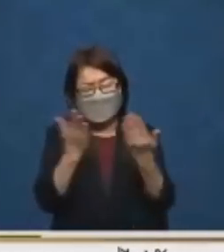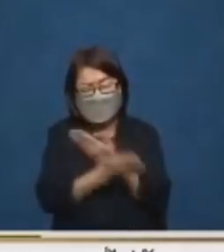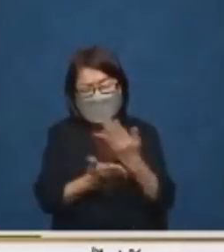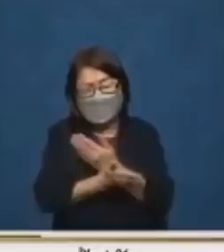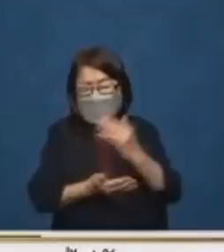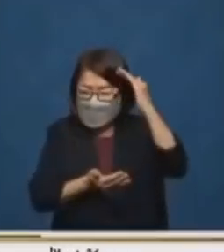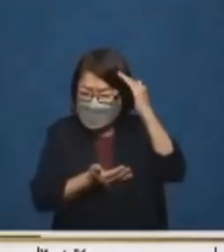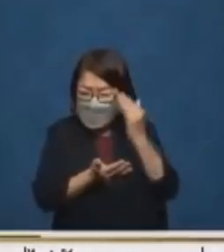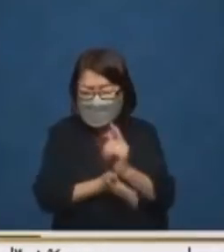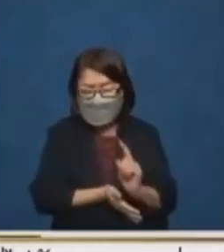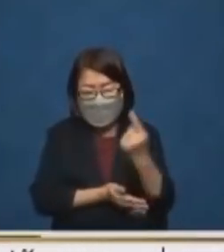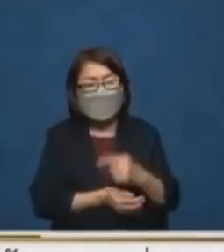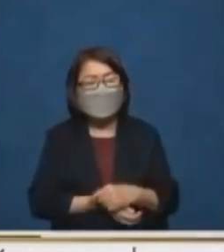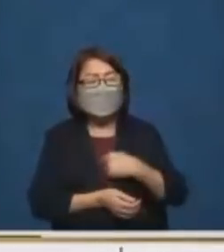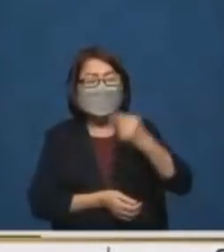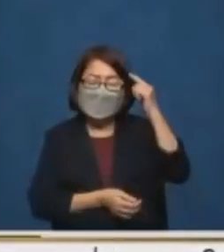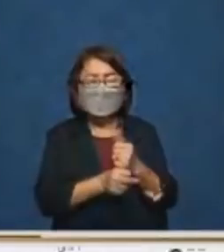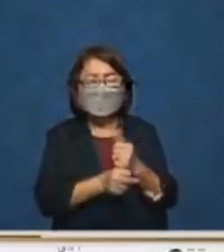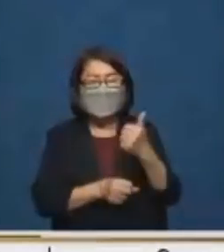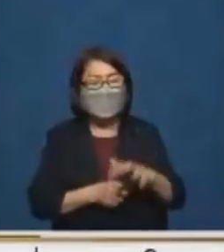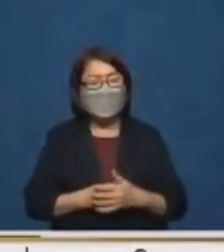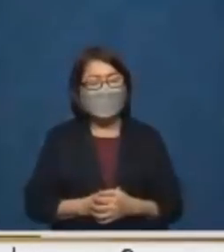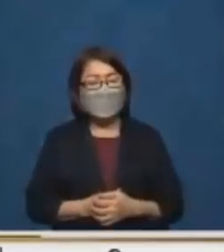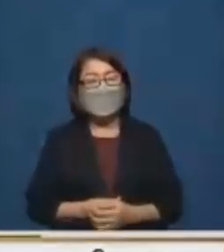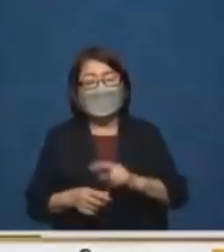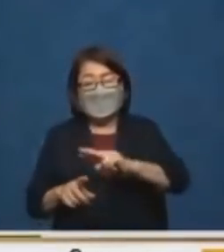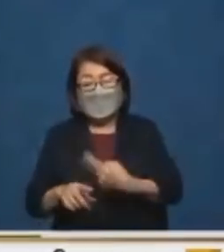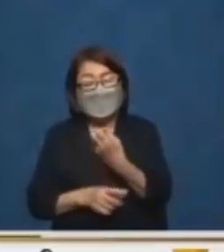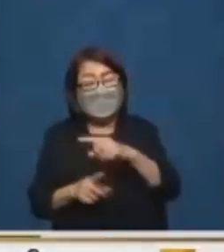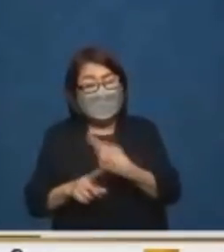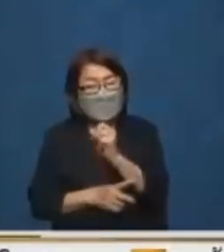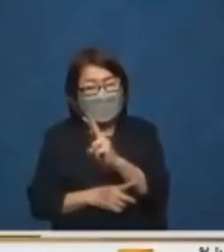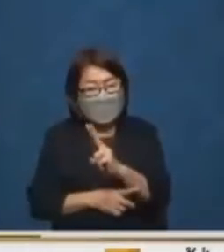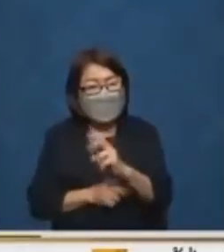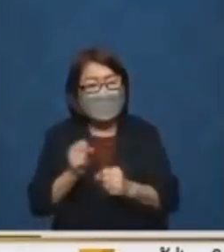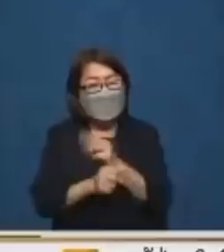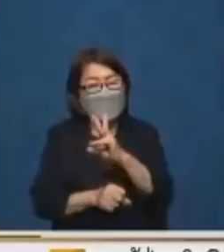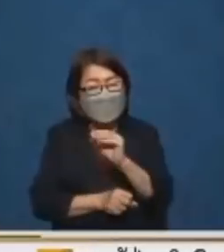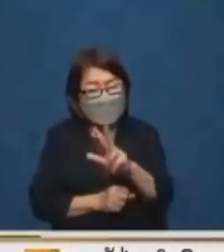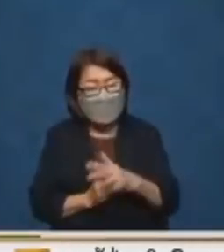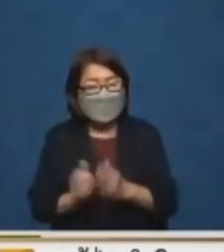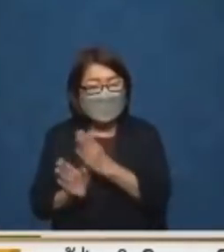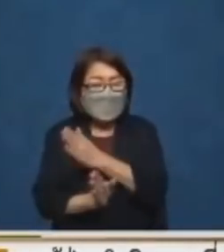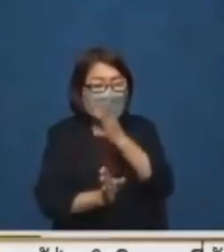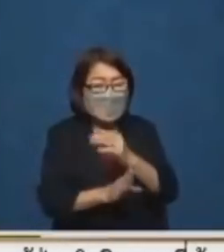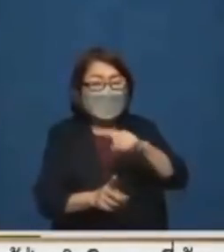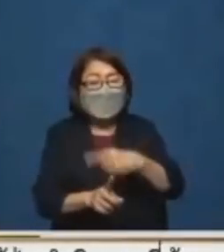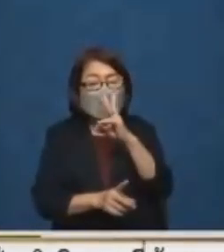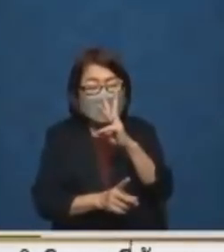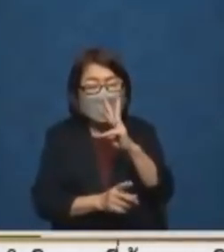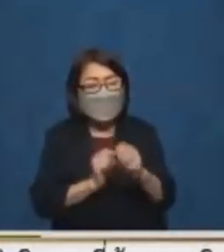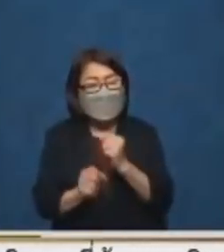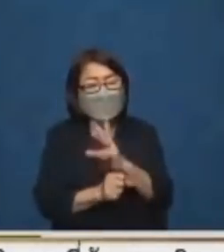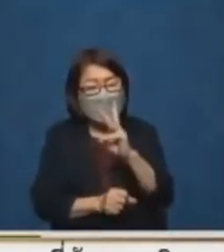ผมวาคงทำไมได้เหครับเดือนทันวาคม 2,563ถึเดือนมีมิทธุนายน 2,26